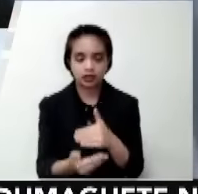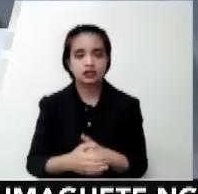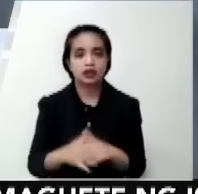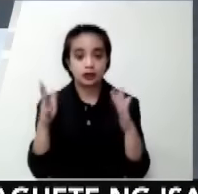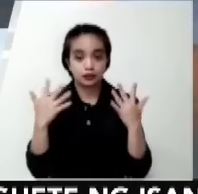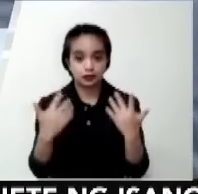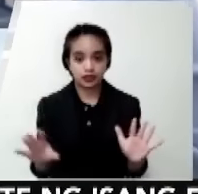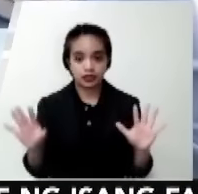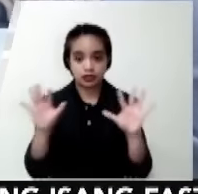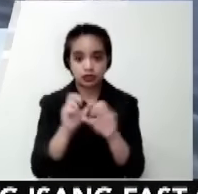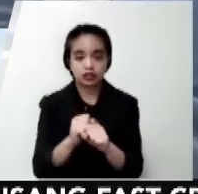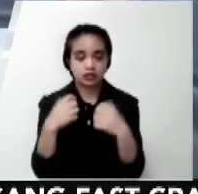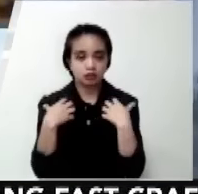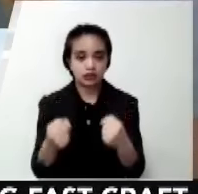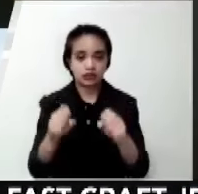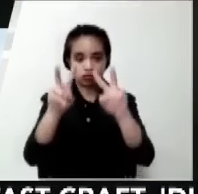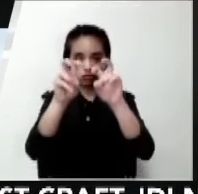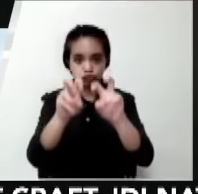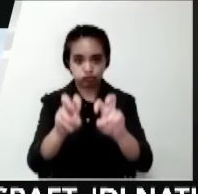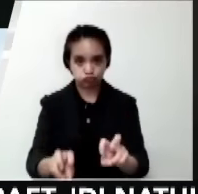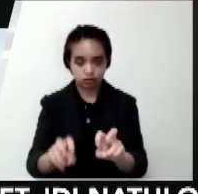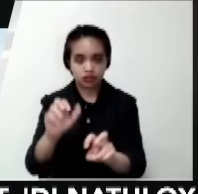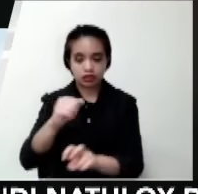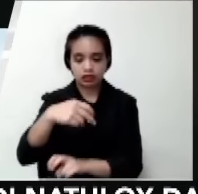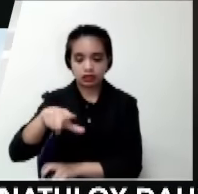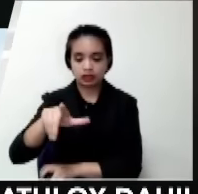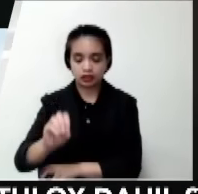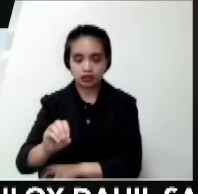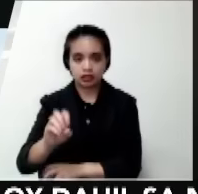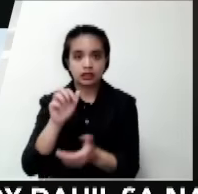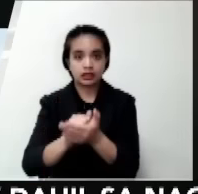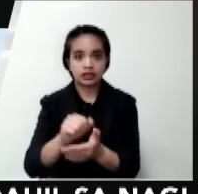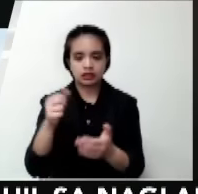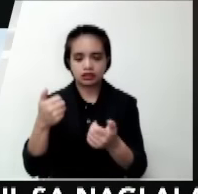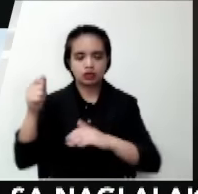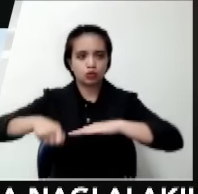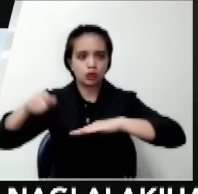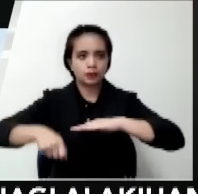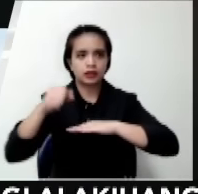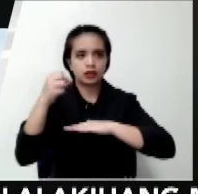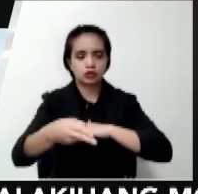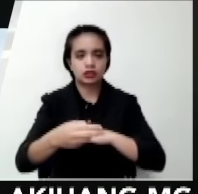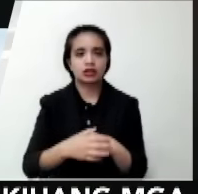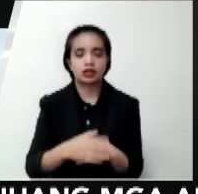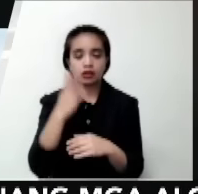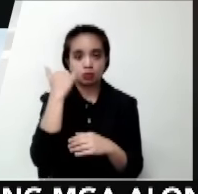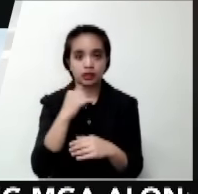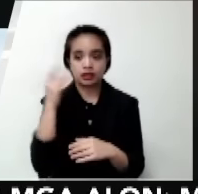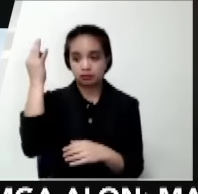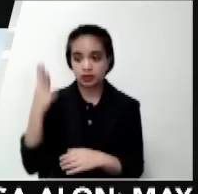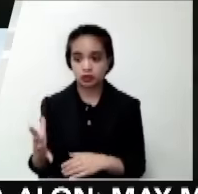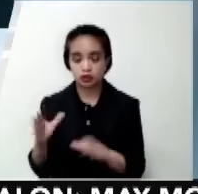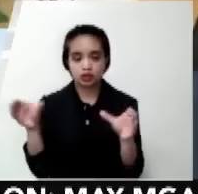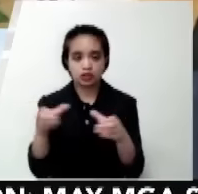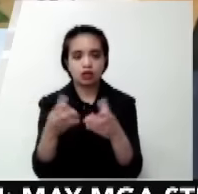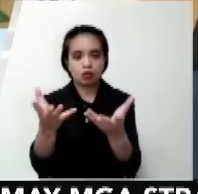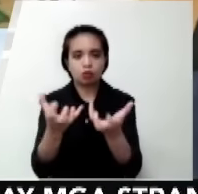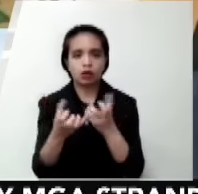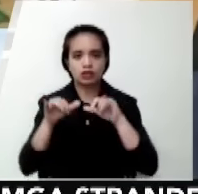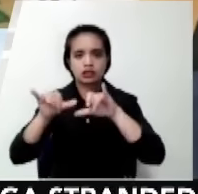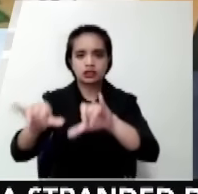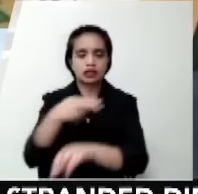medical assessment ng PNP kay Quibuloy na iniutos ng korte, kasunod ng hiling ng kampo ng pastor na hospital arrest.